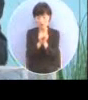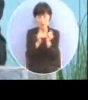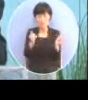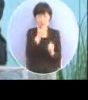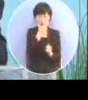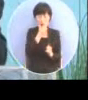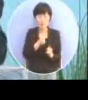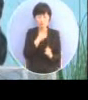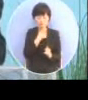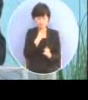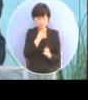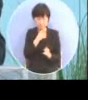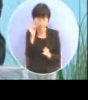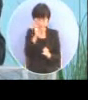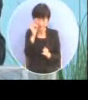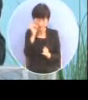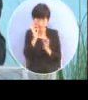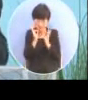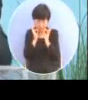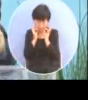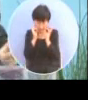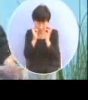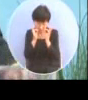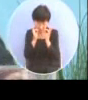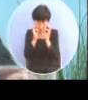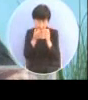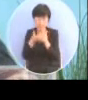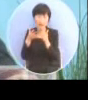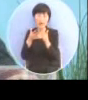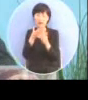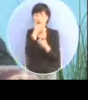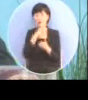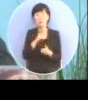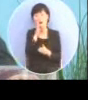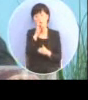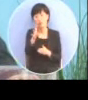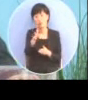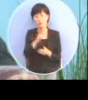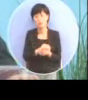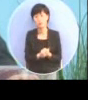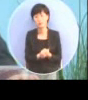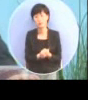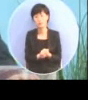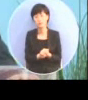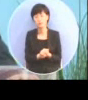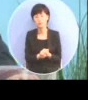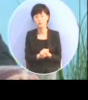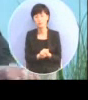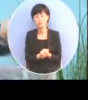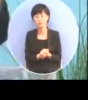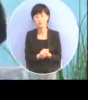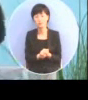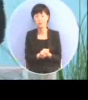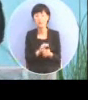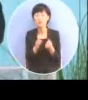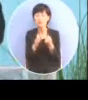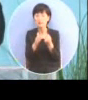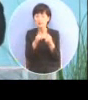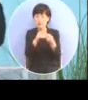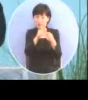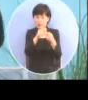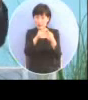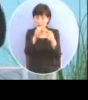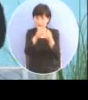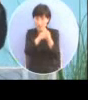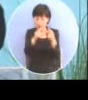해도 행복할 수 없다. 아, dù con người có cố gắng hạnh phúc đến mấy thì hạnh phúc nhưng cũng không có hạnh phúc thật đối với con người. 그래서 두 번째